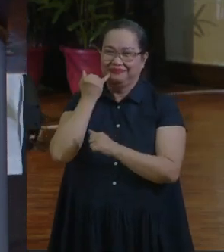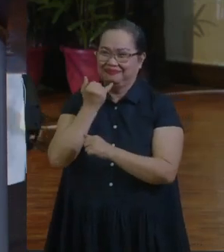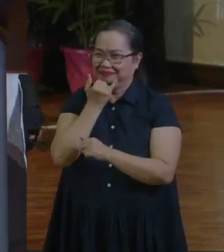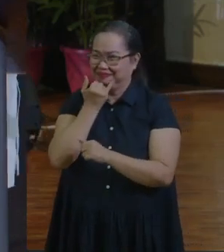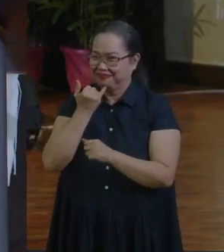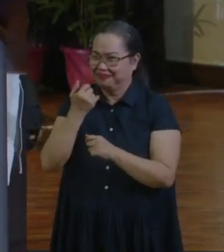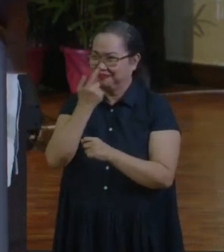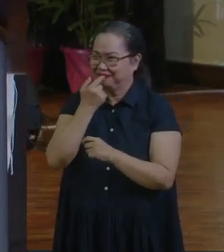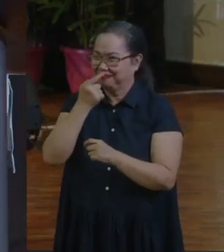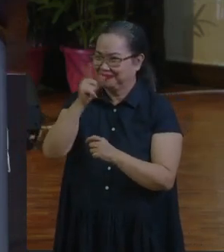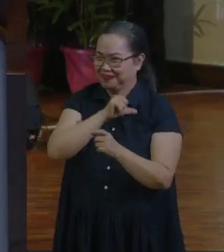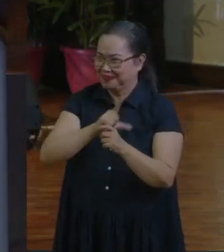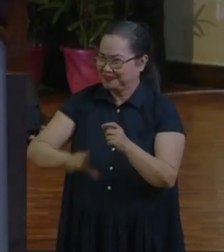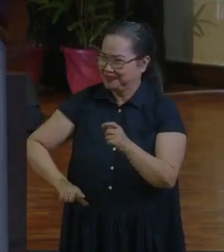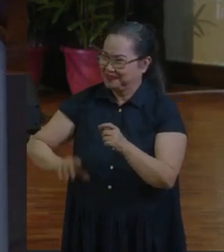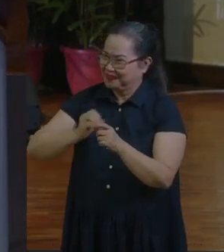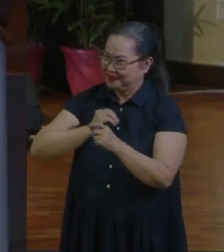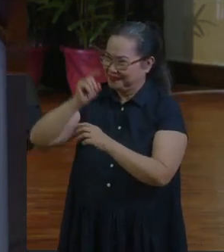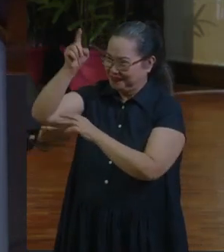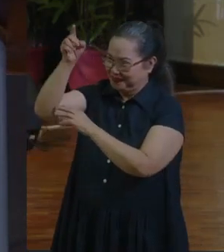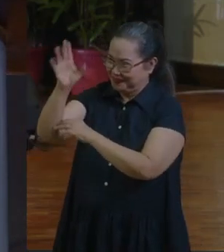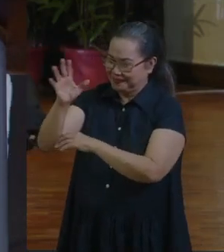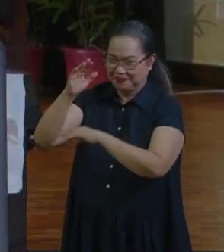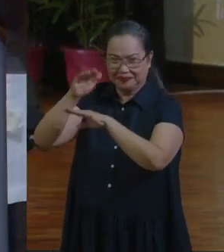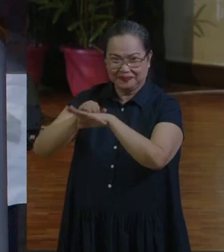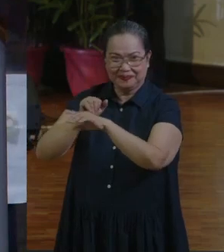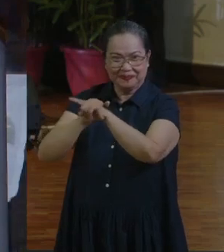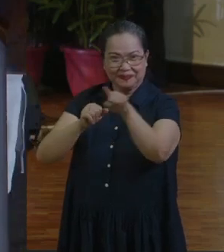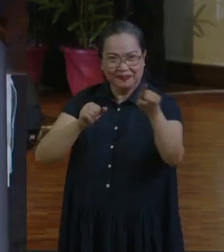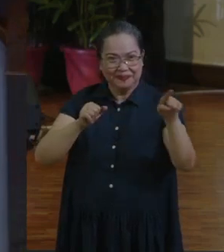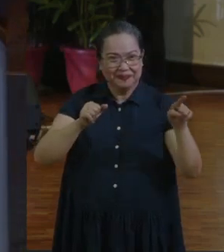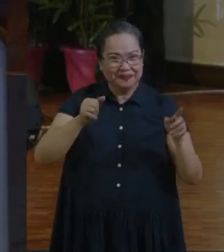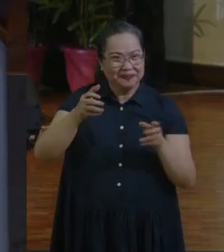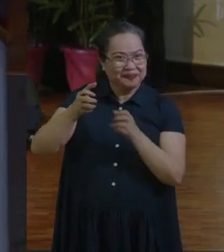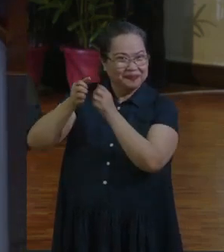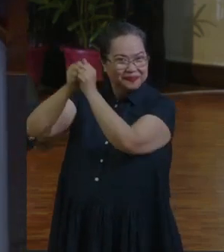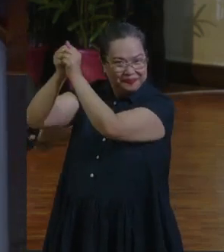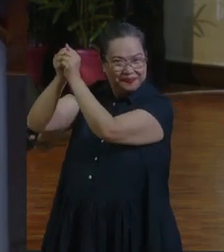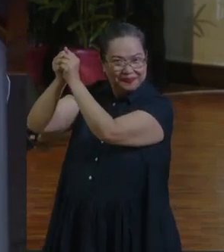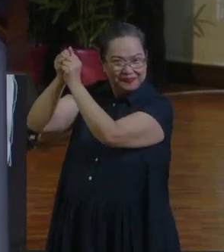Those whom the Lord our God calls to Himself.